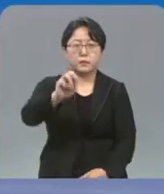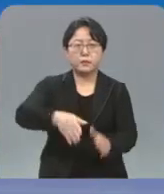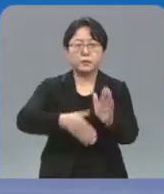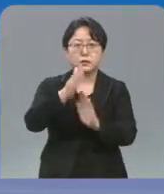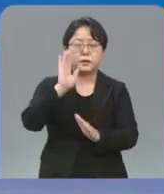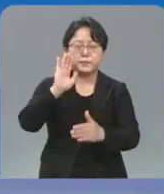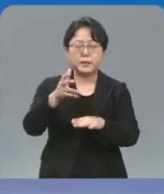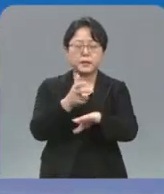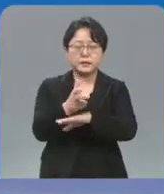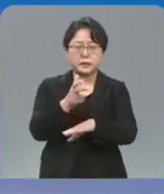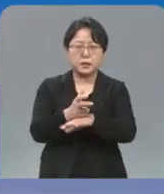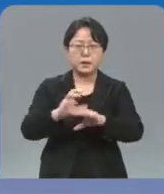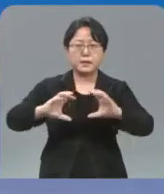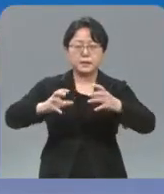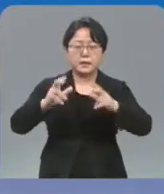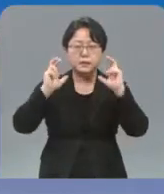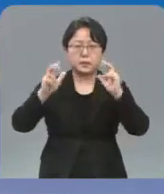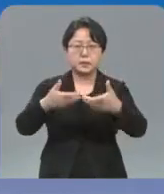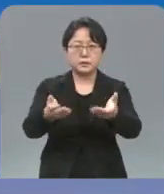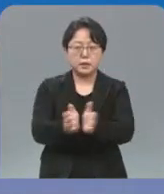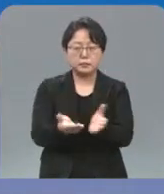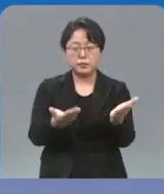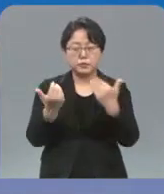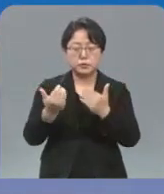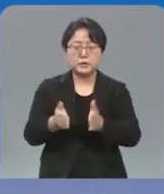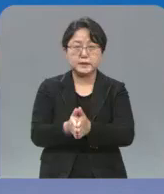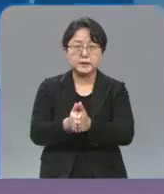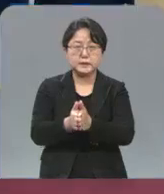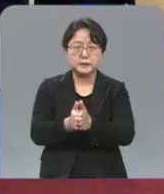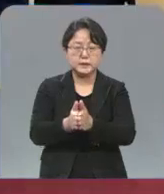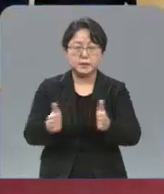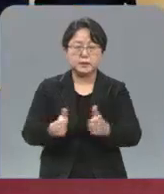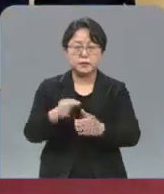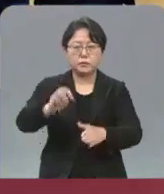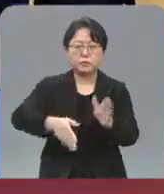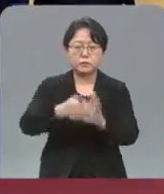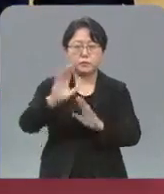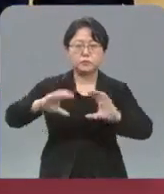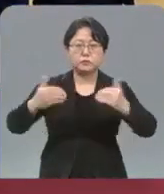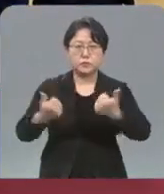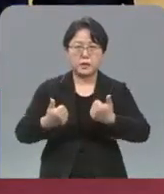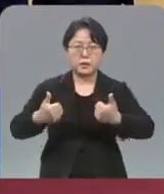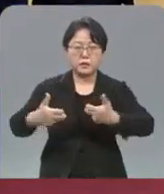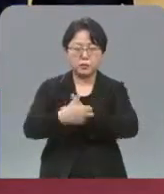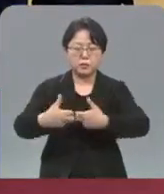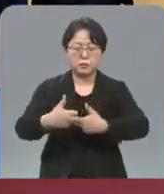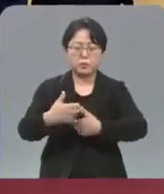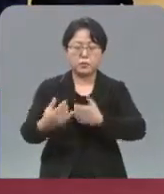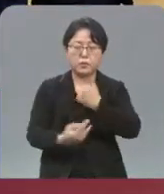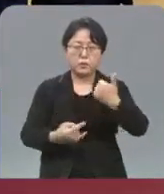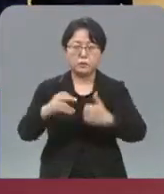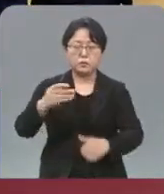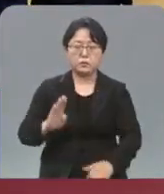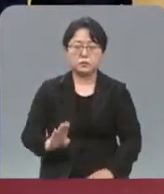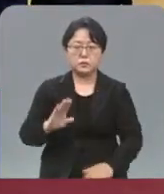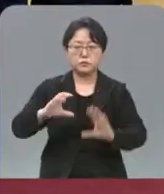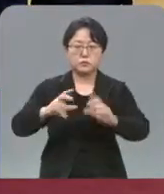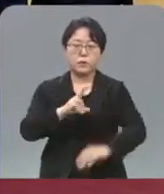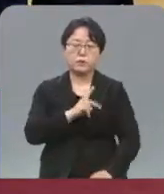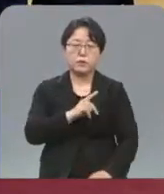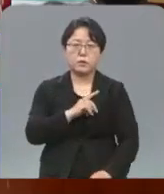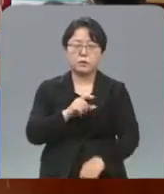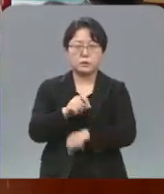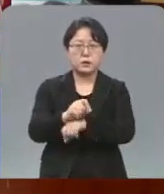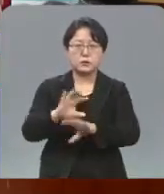광주시가 미래자동차 국가산업단지 유치에 나섭니다. 광주시와 국회 국토교통위원회 조호섭 국회의원실은